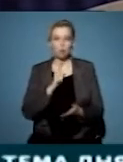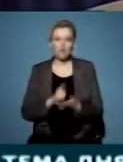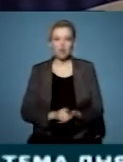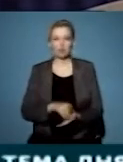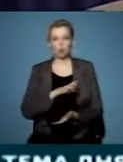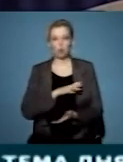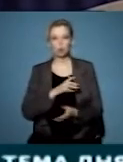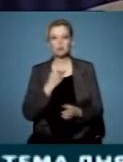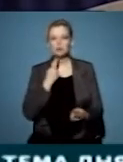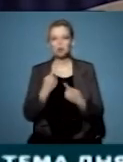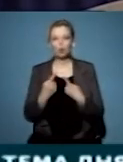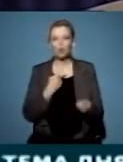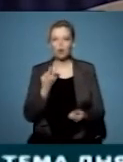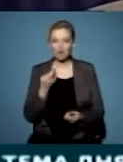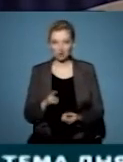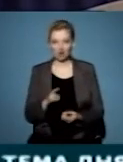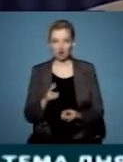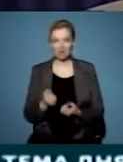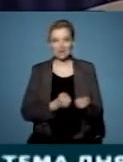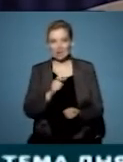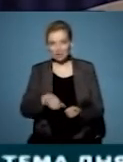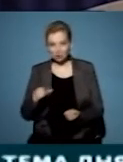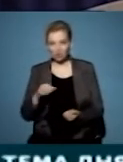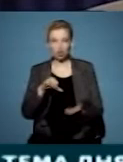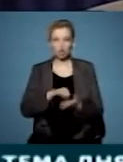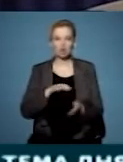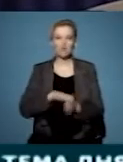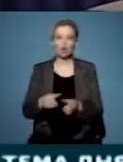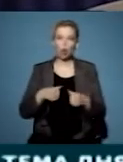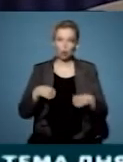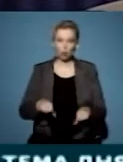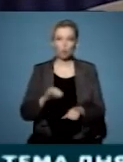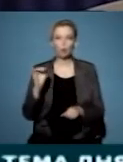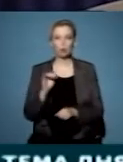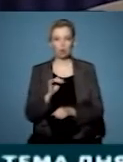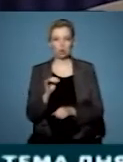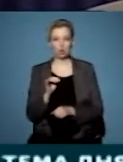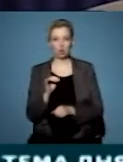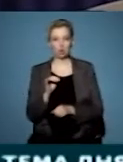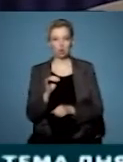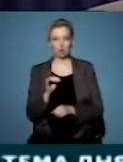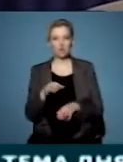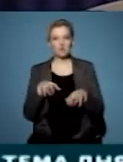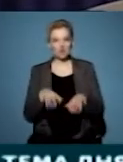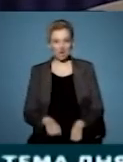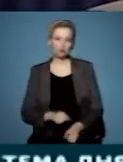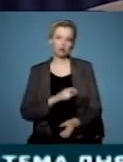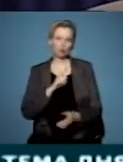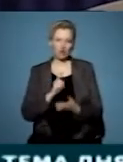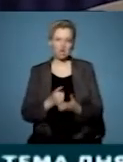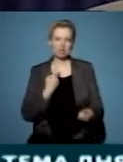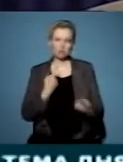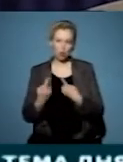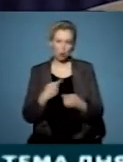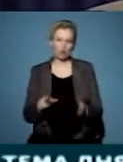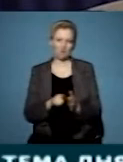бути спілкування. Тобто і з перевізниками, і члени виконкому, і влада має спілкуватися